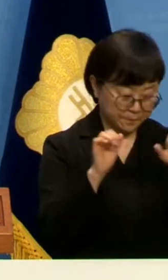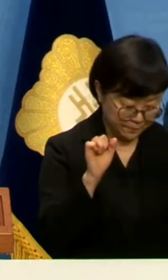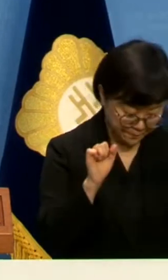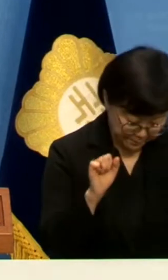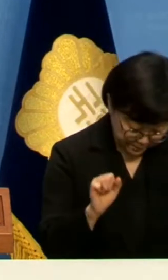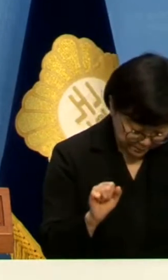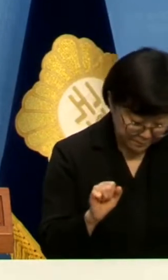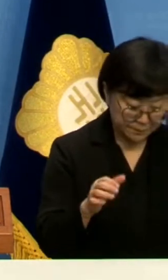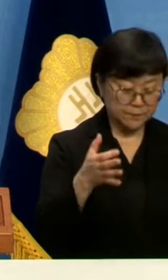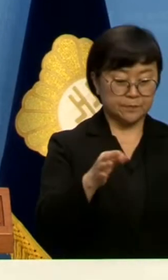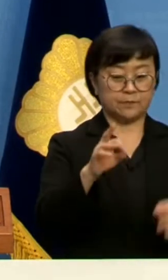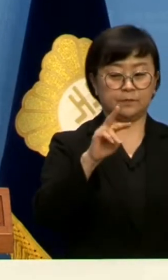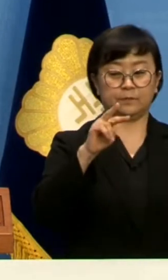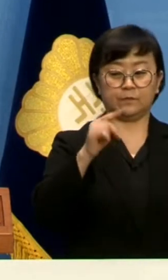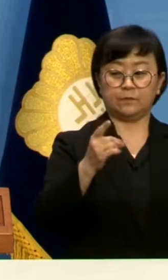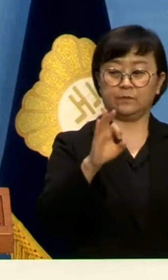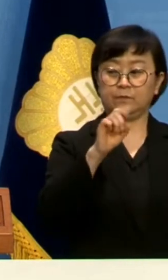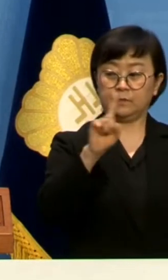안녕하십니까. 김동화 변호사입니다.